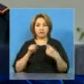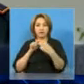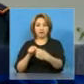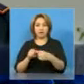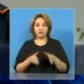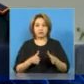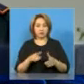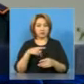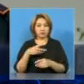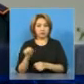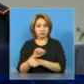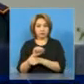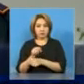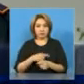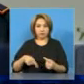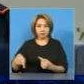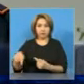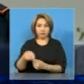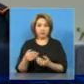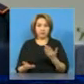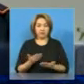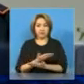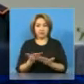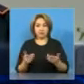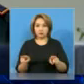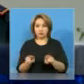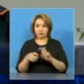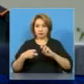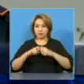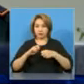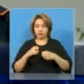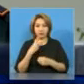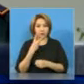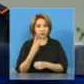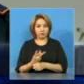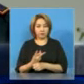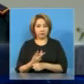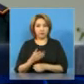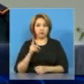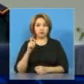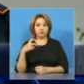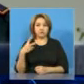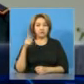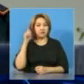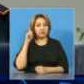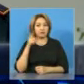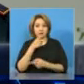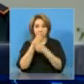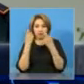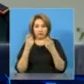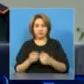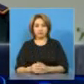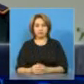шығу арқылы көлікті басып озу. Егер сіз осындай бұзушылықтарды куәсі болсаңыз, 102 телефон бойынша хабарлаңыз.